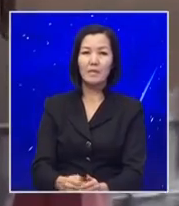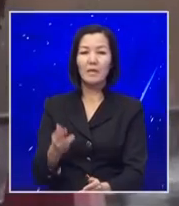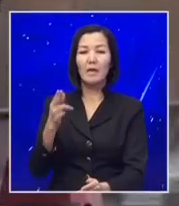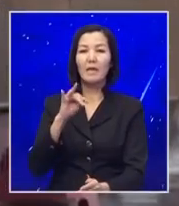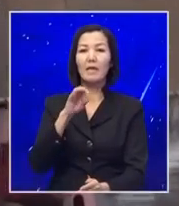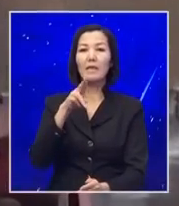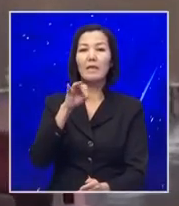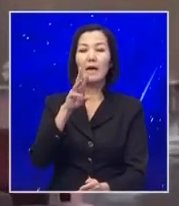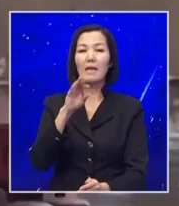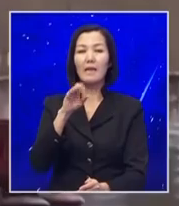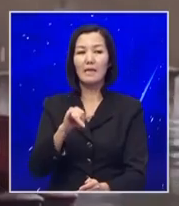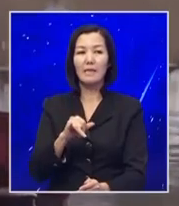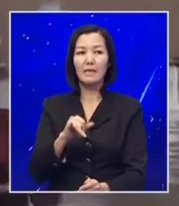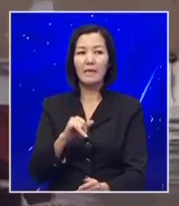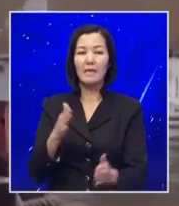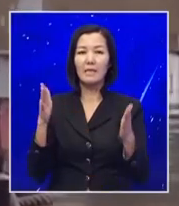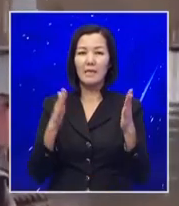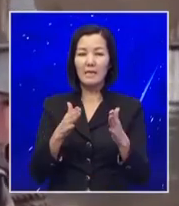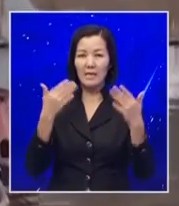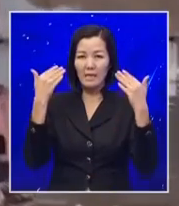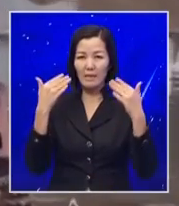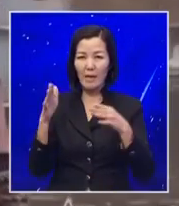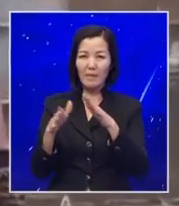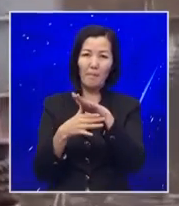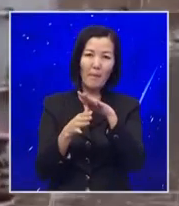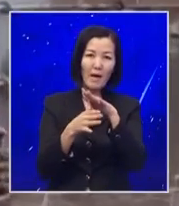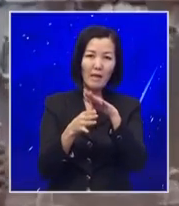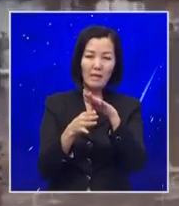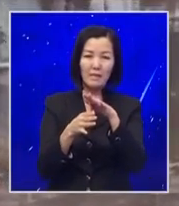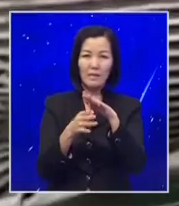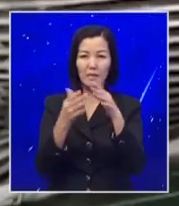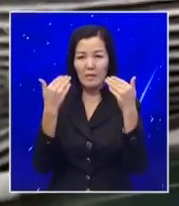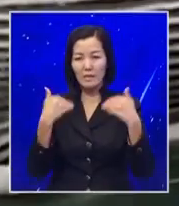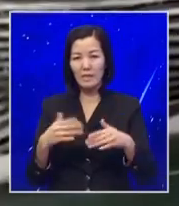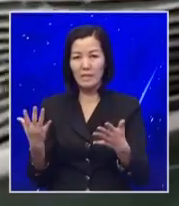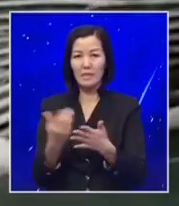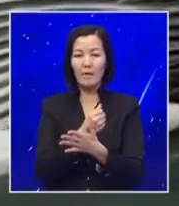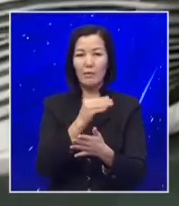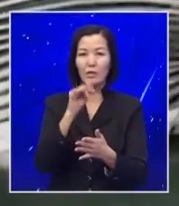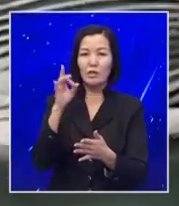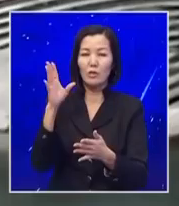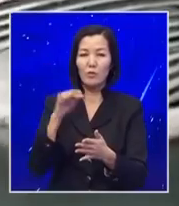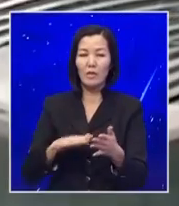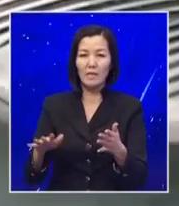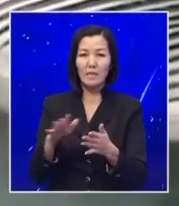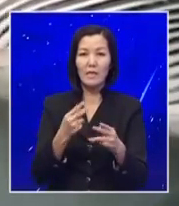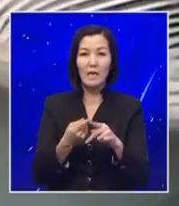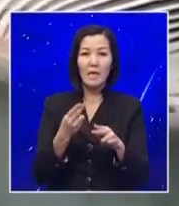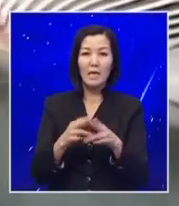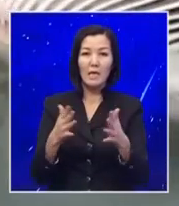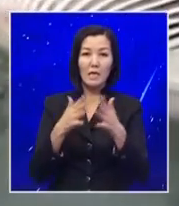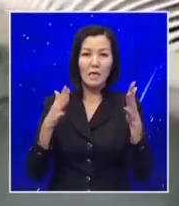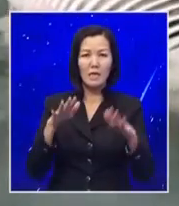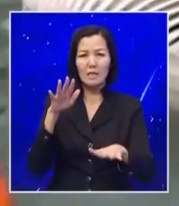Италияның Неаполь қаласы жағалауында ірі киттің өлексесі табылды. Жергілікті биліктің айтуынша, бұл Жерорта теңізінде табылған ең ірі киттің